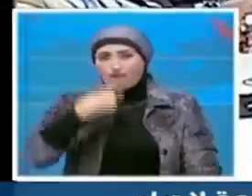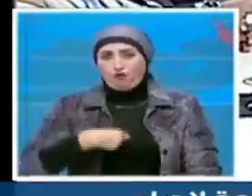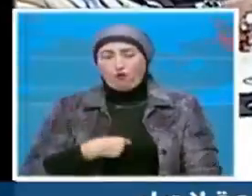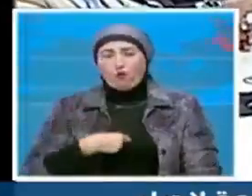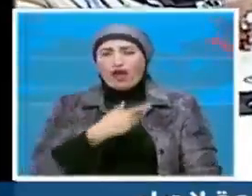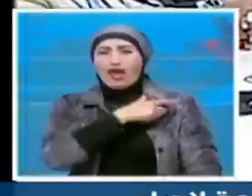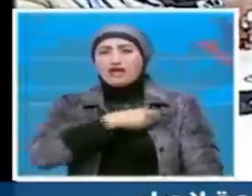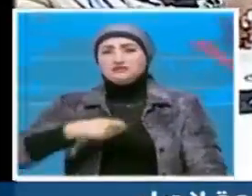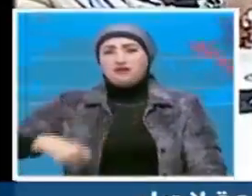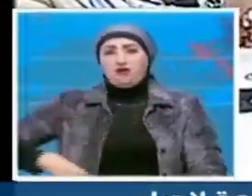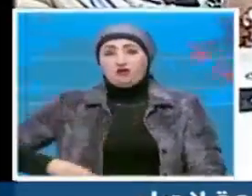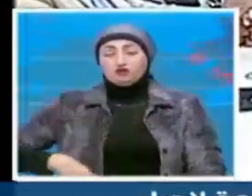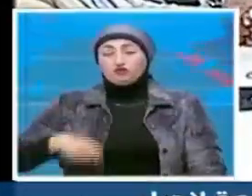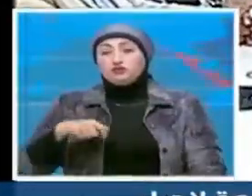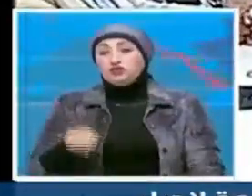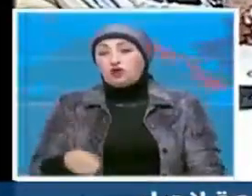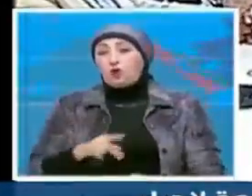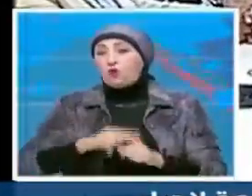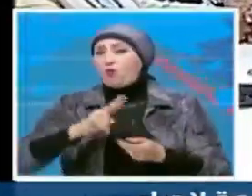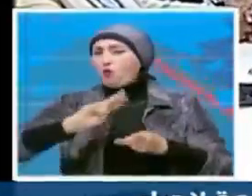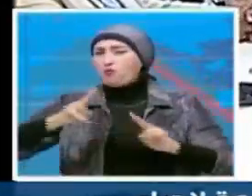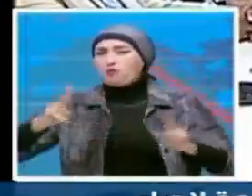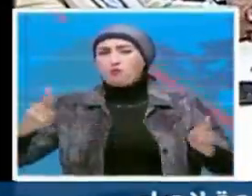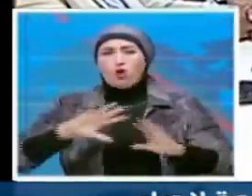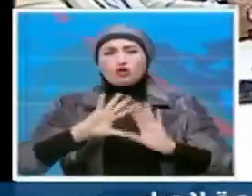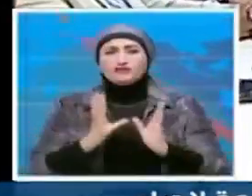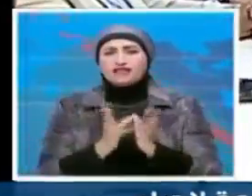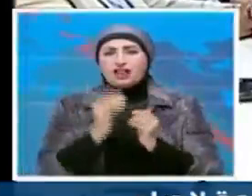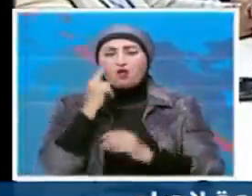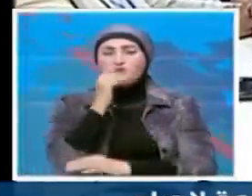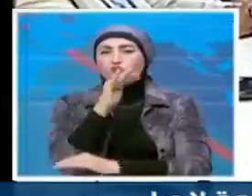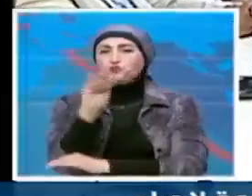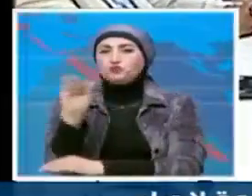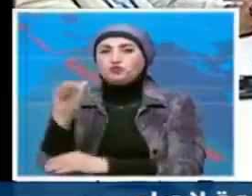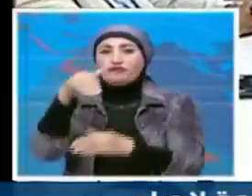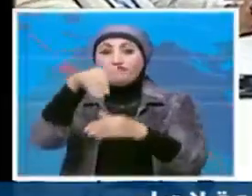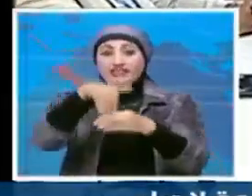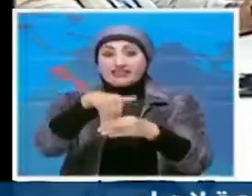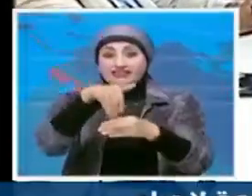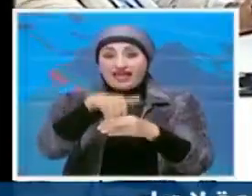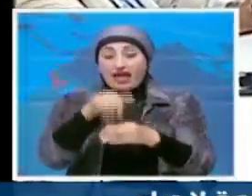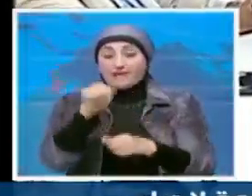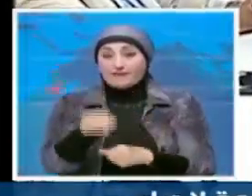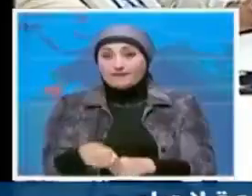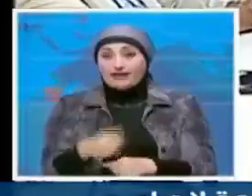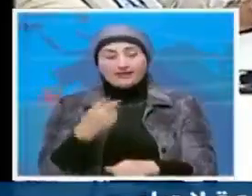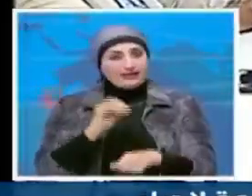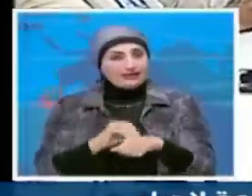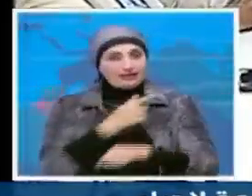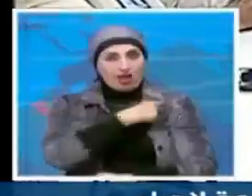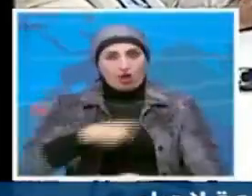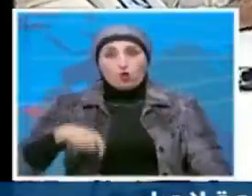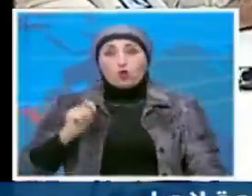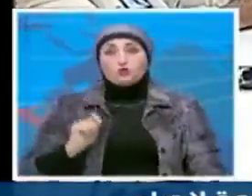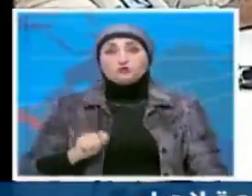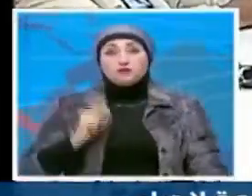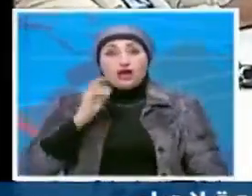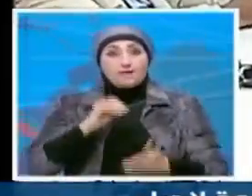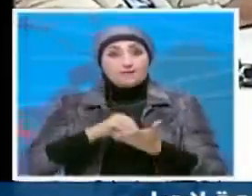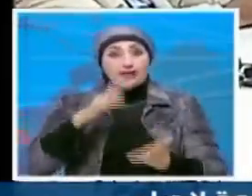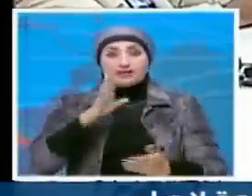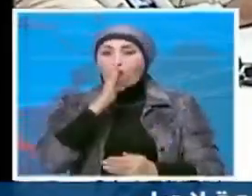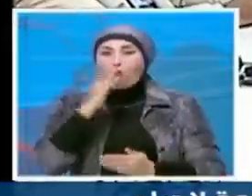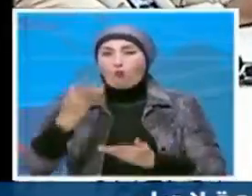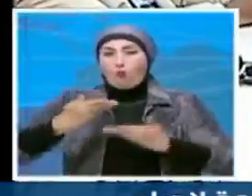قاض من مختلف الجهات والهيئات القضائيه سيشرفون على الانتخابات منوها الى ان القضاه بداوا في